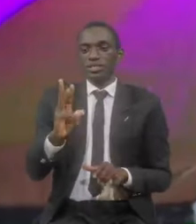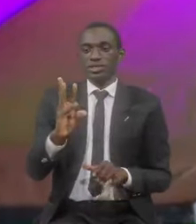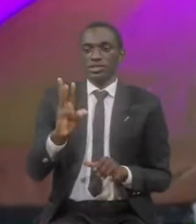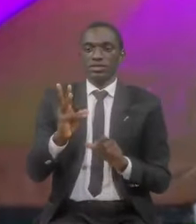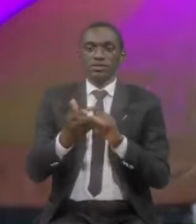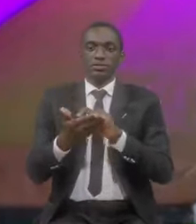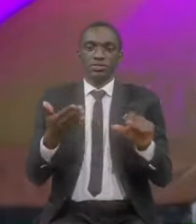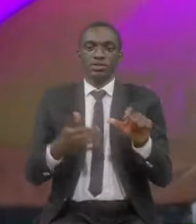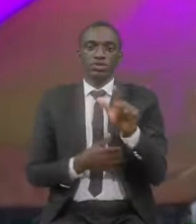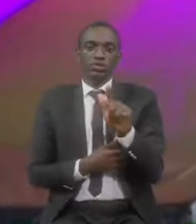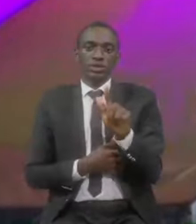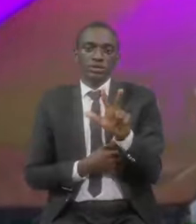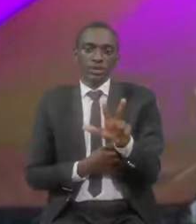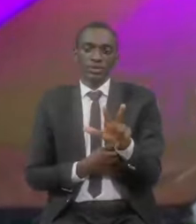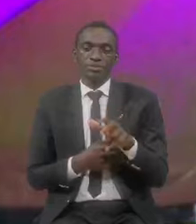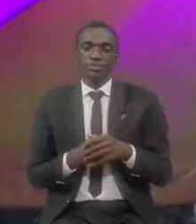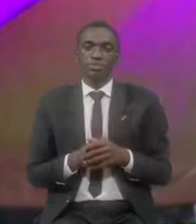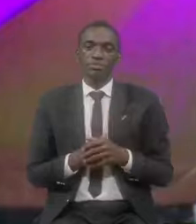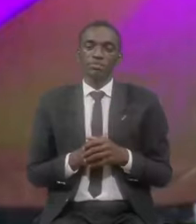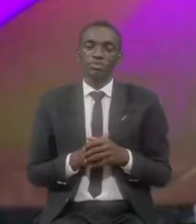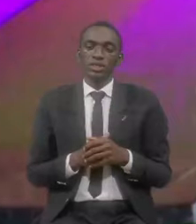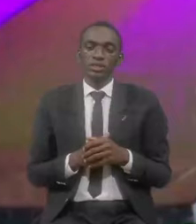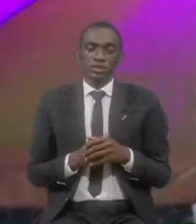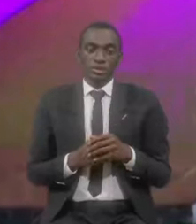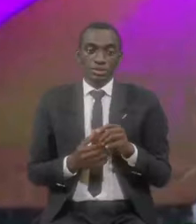Jean 16, verset 23.